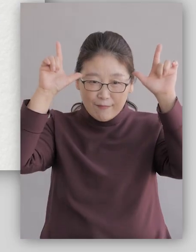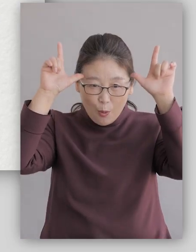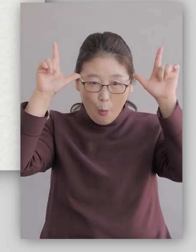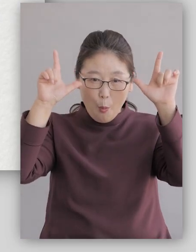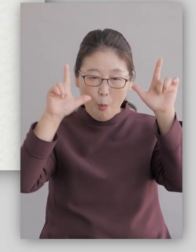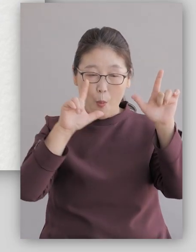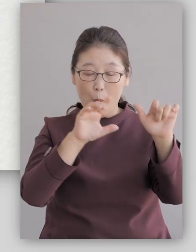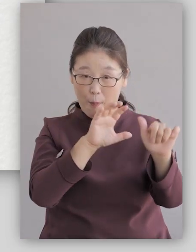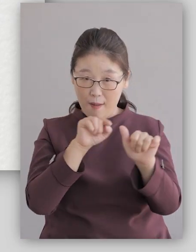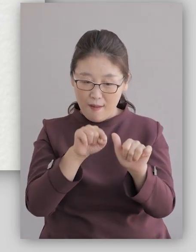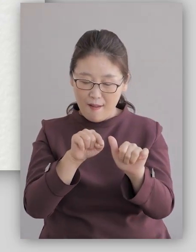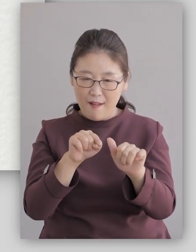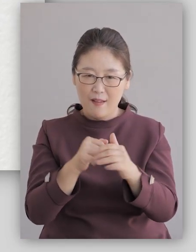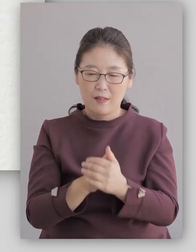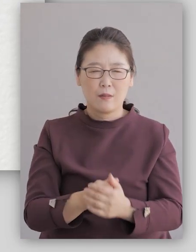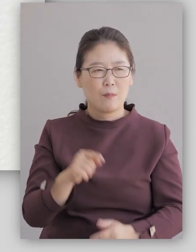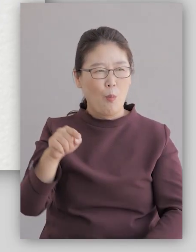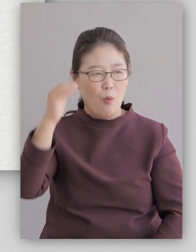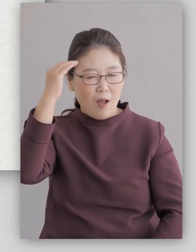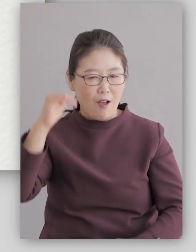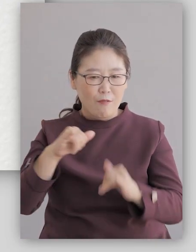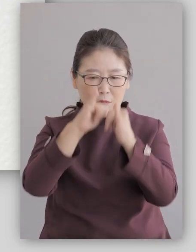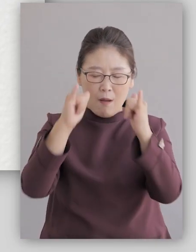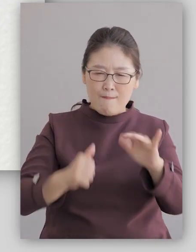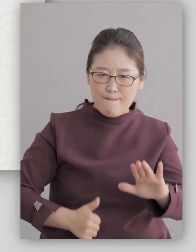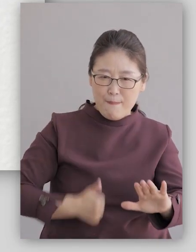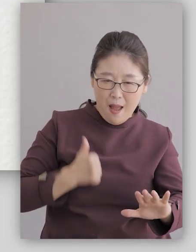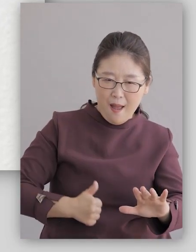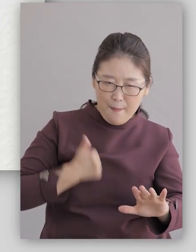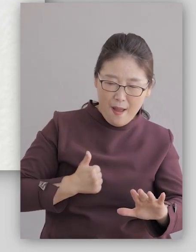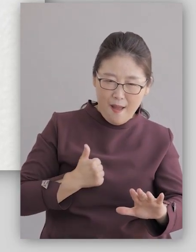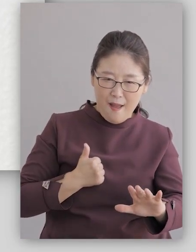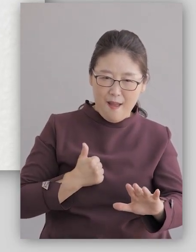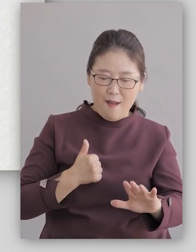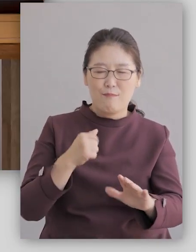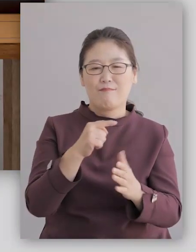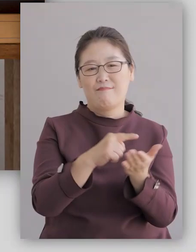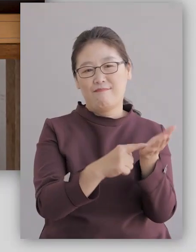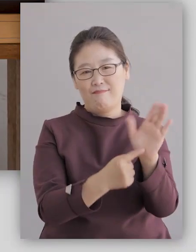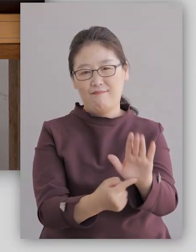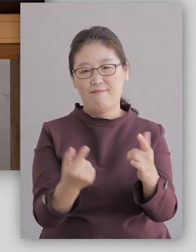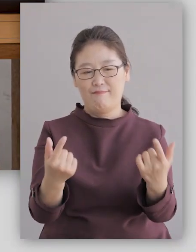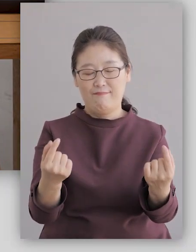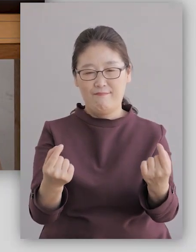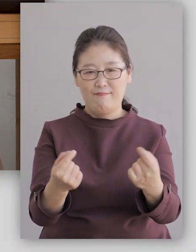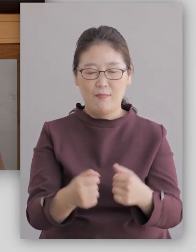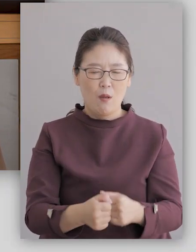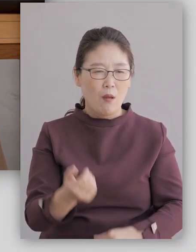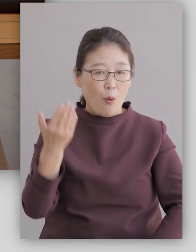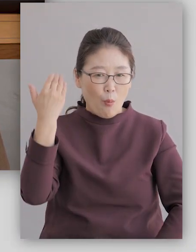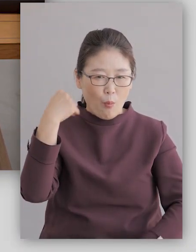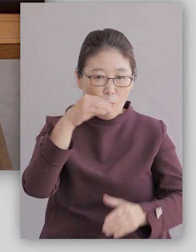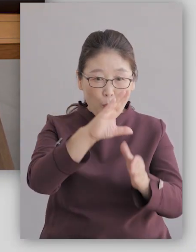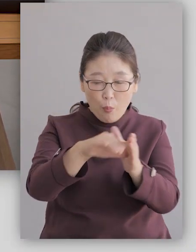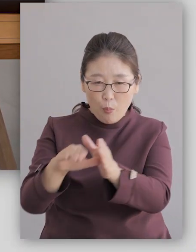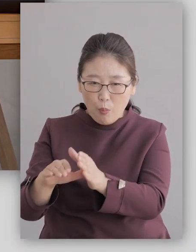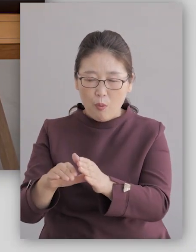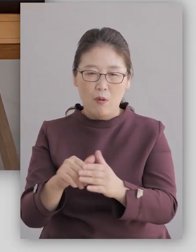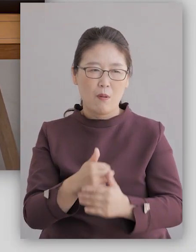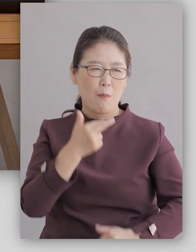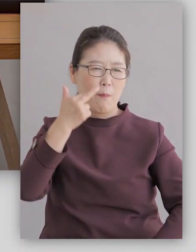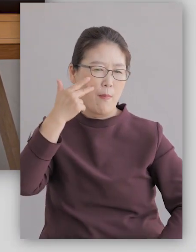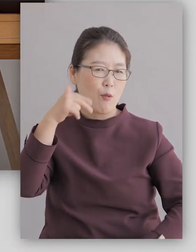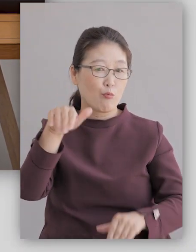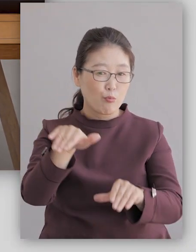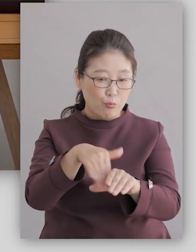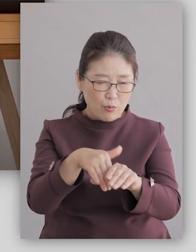한국 사회의 분노에 대해서 표출했다고 이야기가 되어 있습니다. 그 시대는 미국 문화